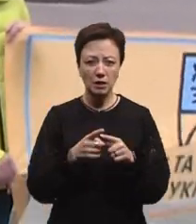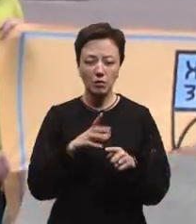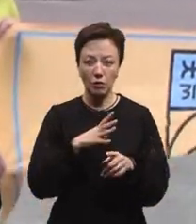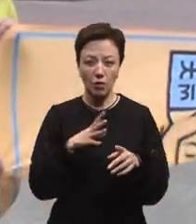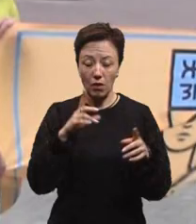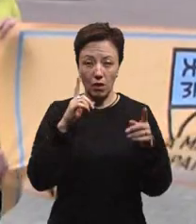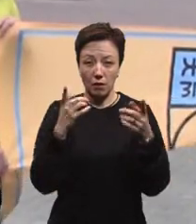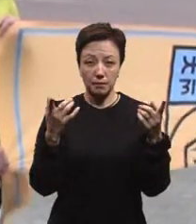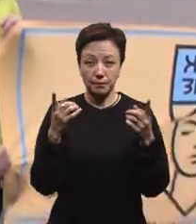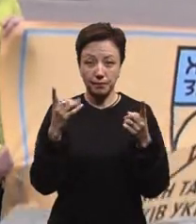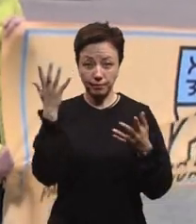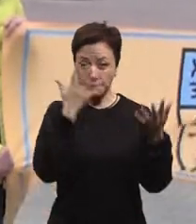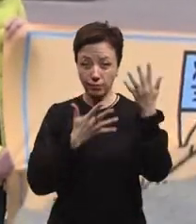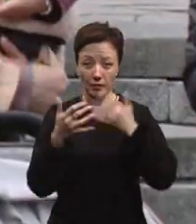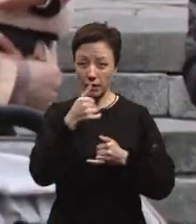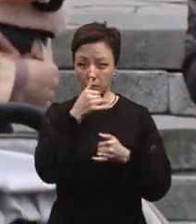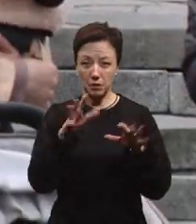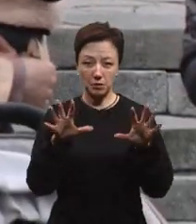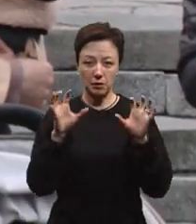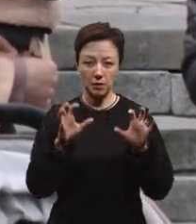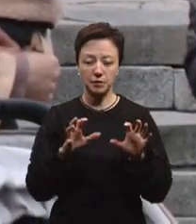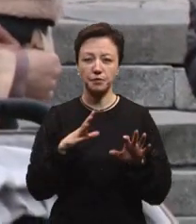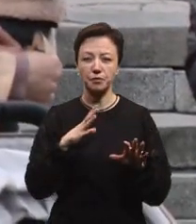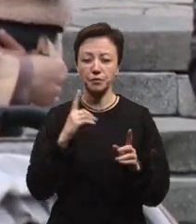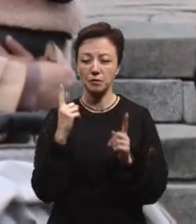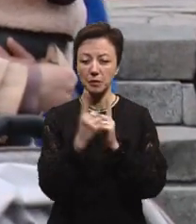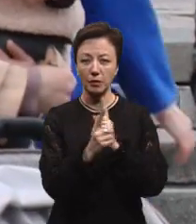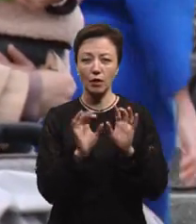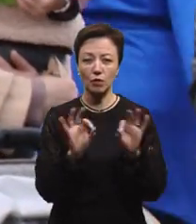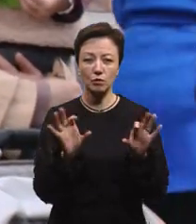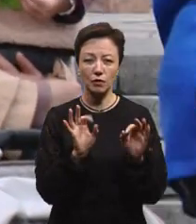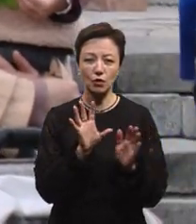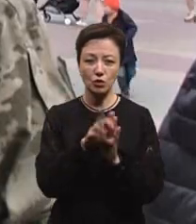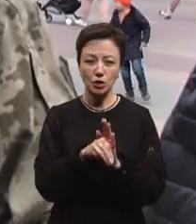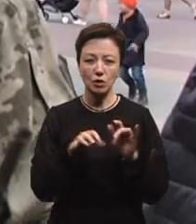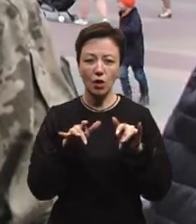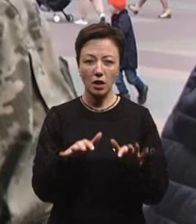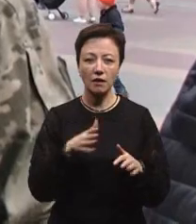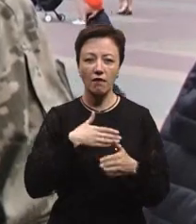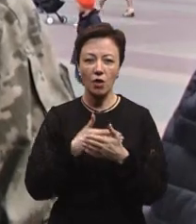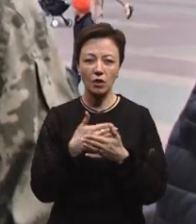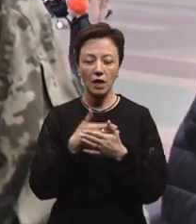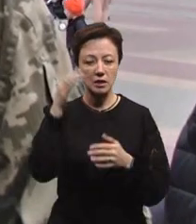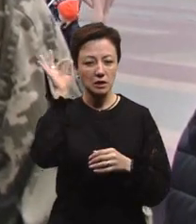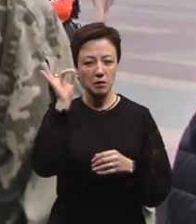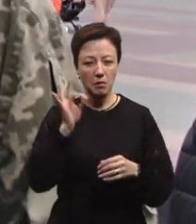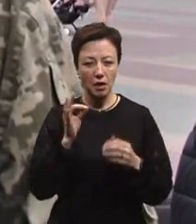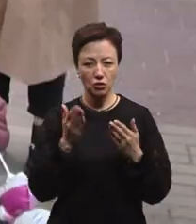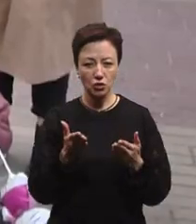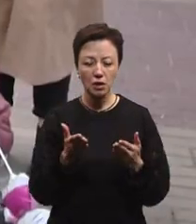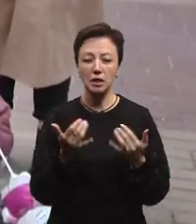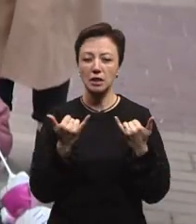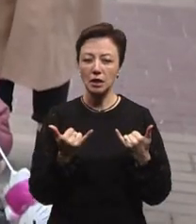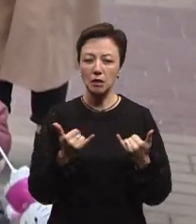сюрреалізм який я взагалі не міг сприймати проходив повз розповів і вирішив долучитися до акції волонтери з Німеччини Штефан готц